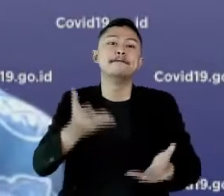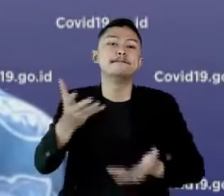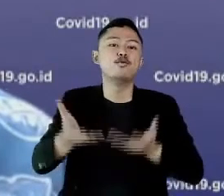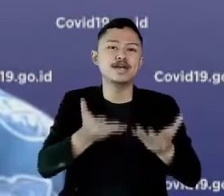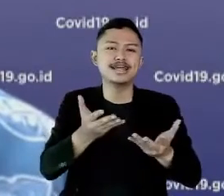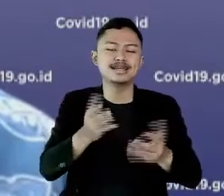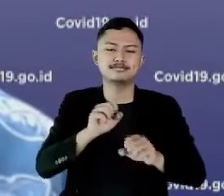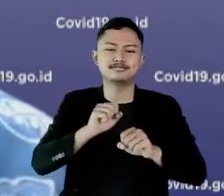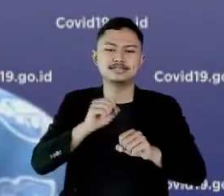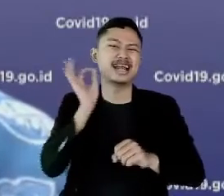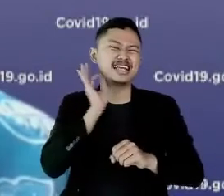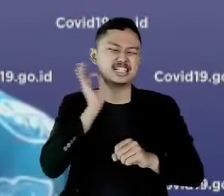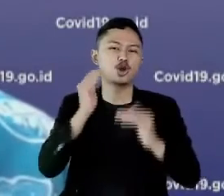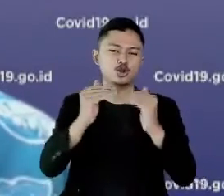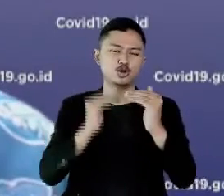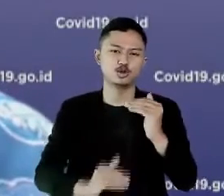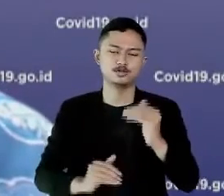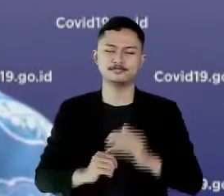Kemudian